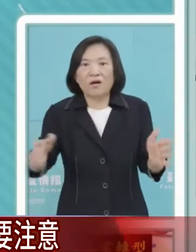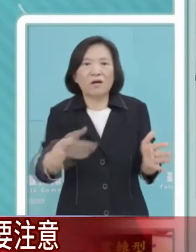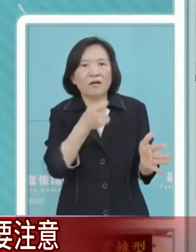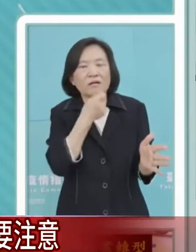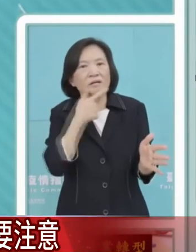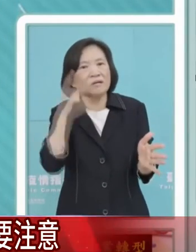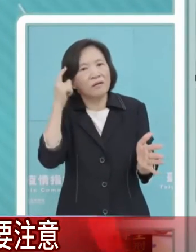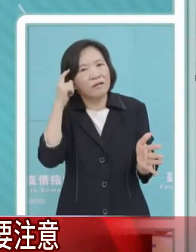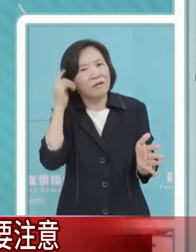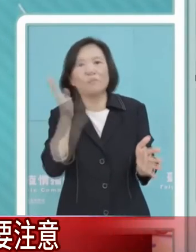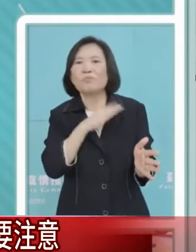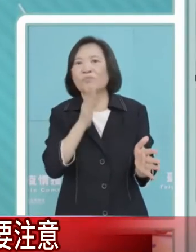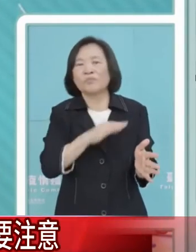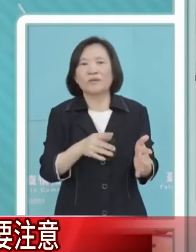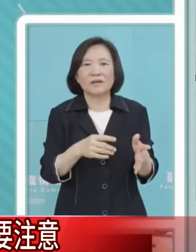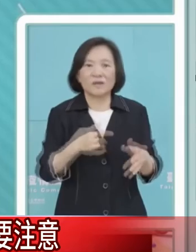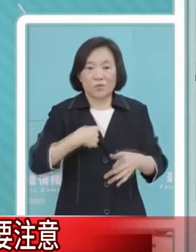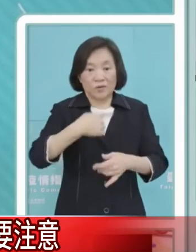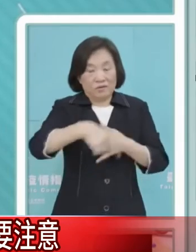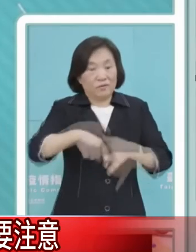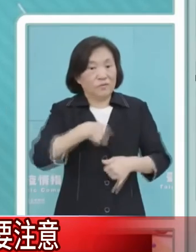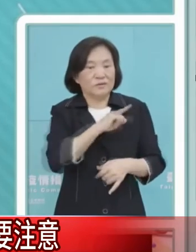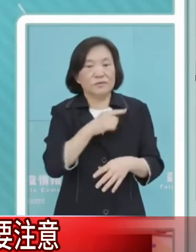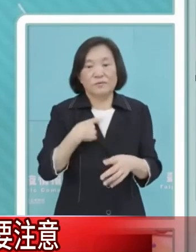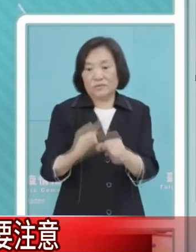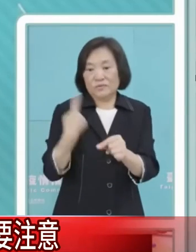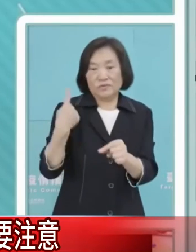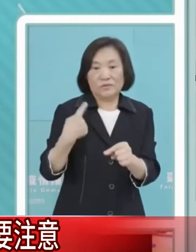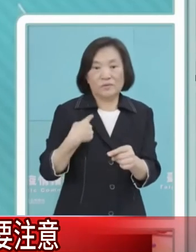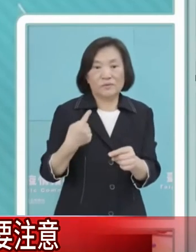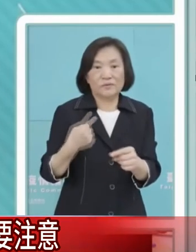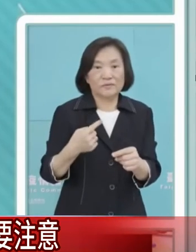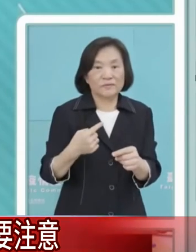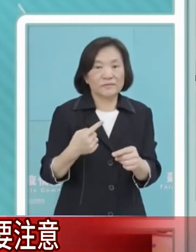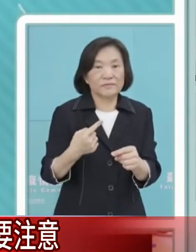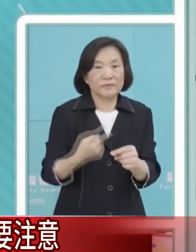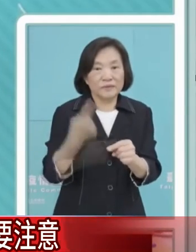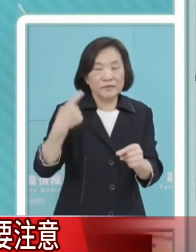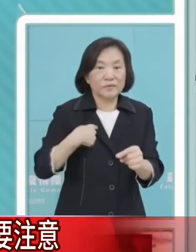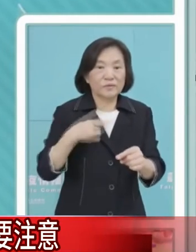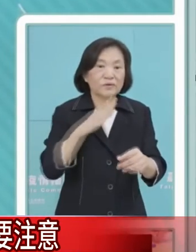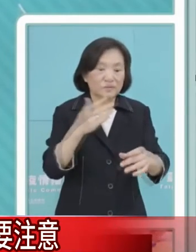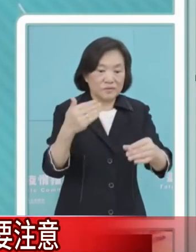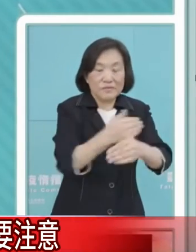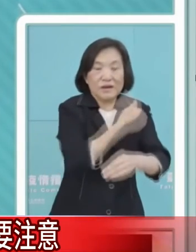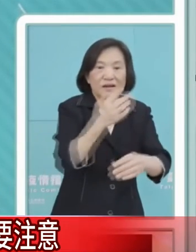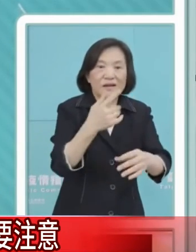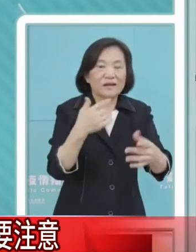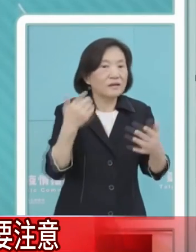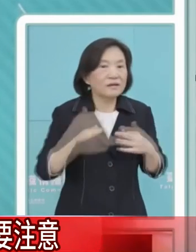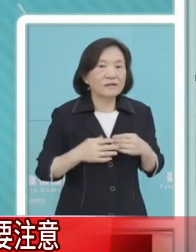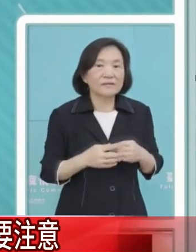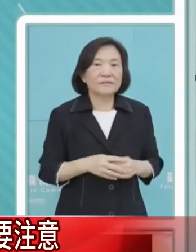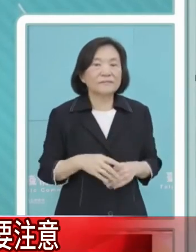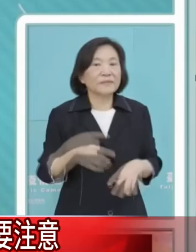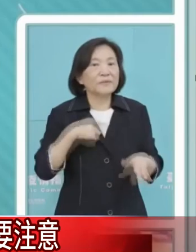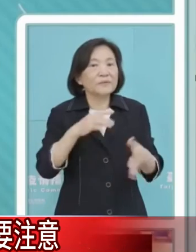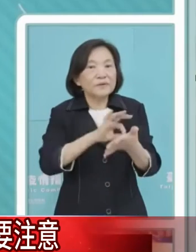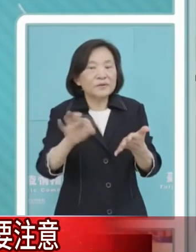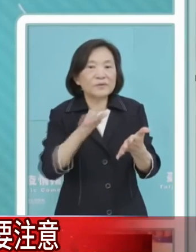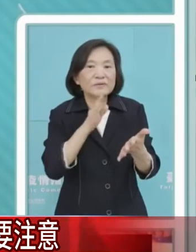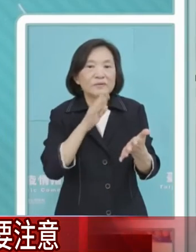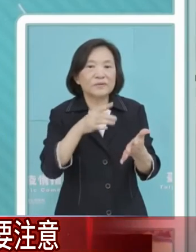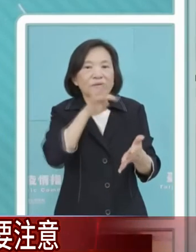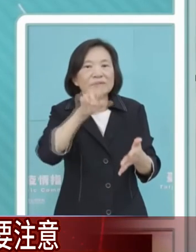刚性需求。以我自己为例，你知道。我去年领到，我每次刷3000补三，哦，我是那个，因为还